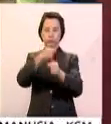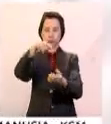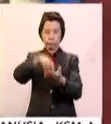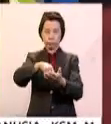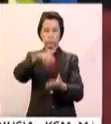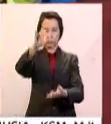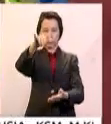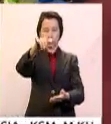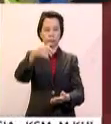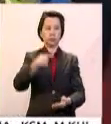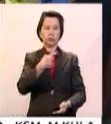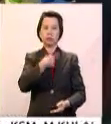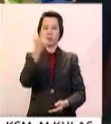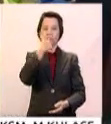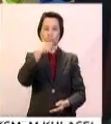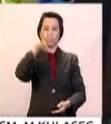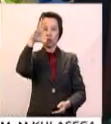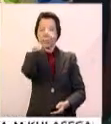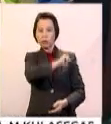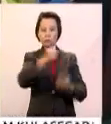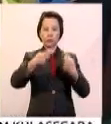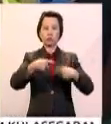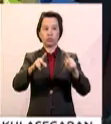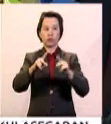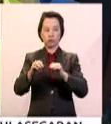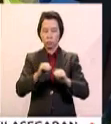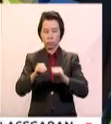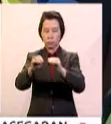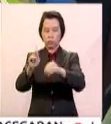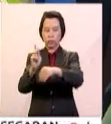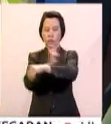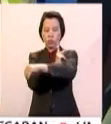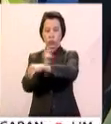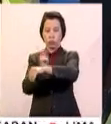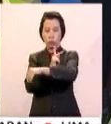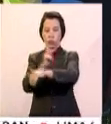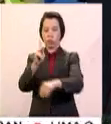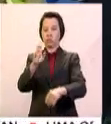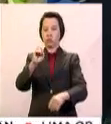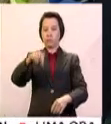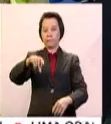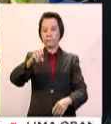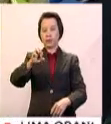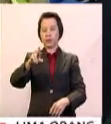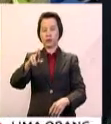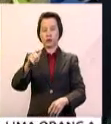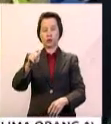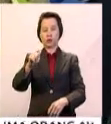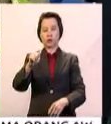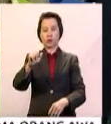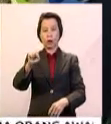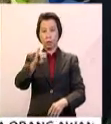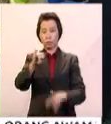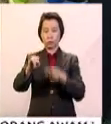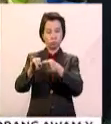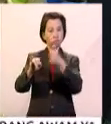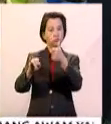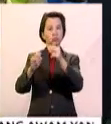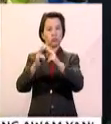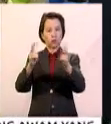tahun ini juga. Kita tak mau lepas peluang yang mana gerakan koperasi ini adalah satu instrumen yang